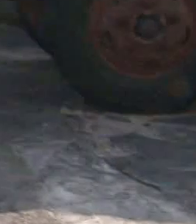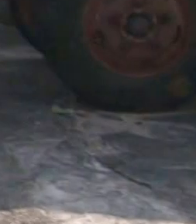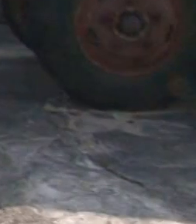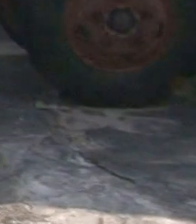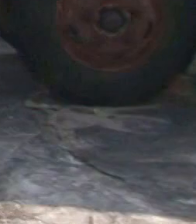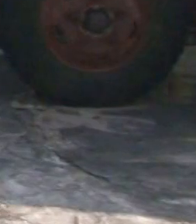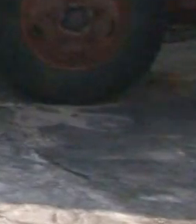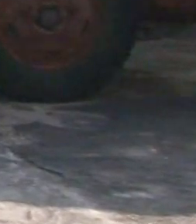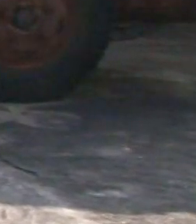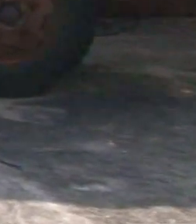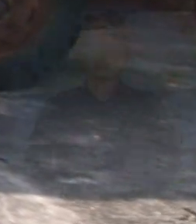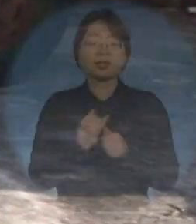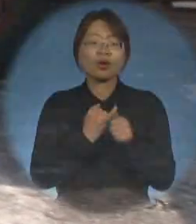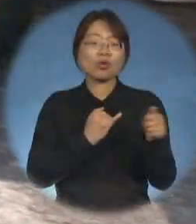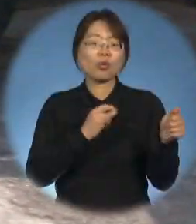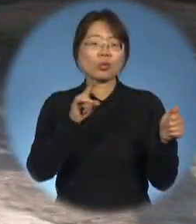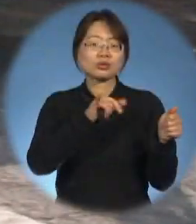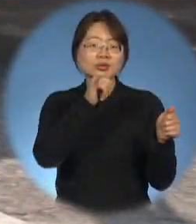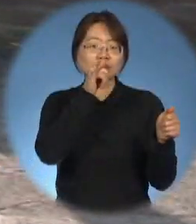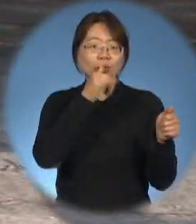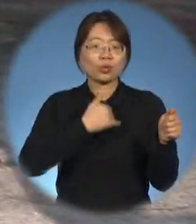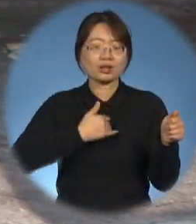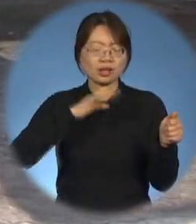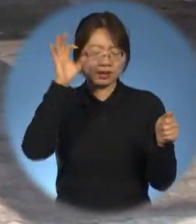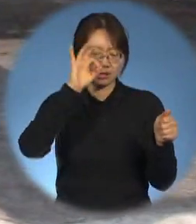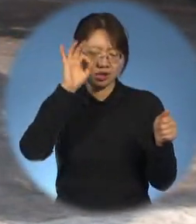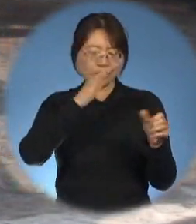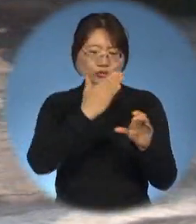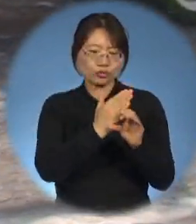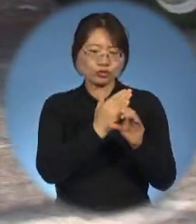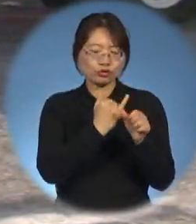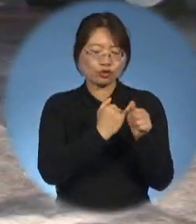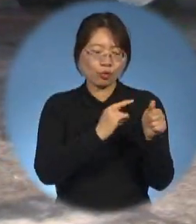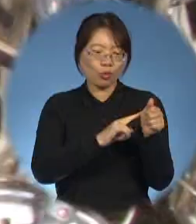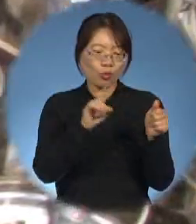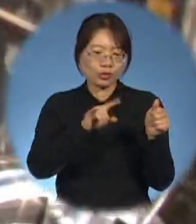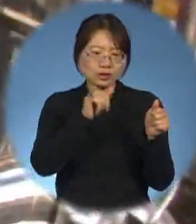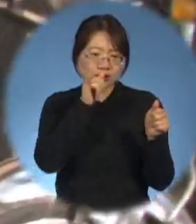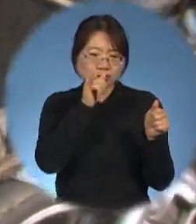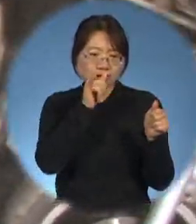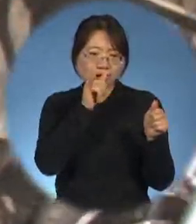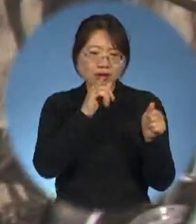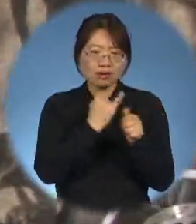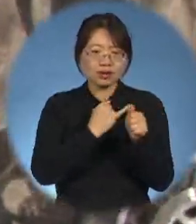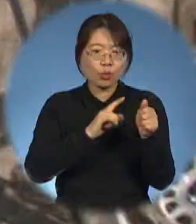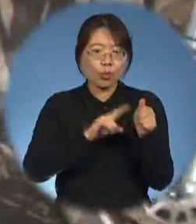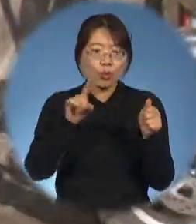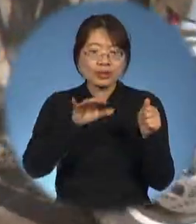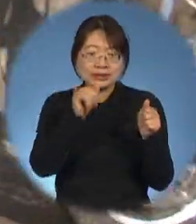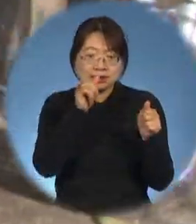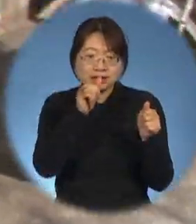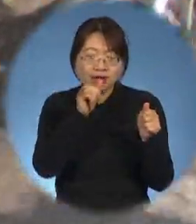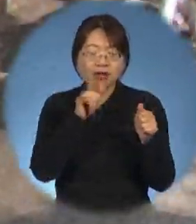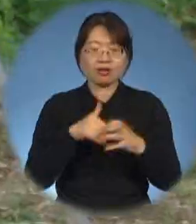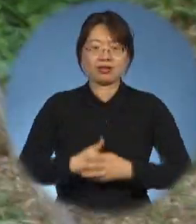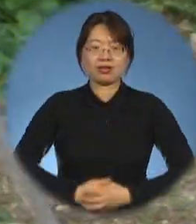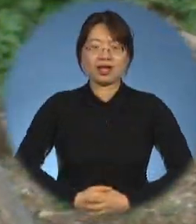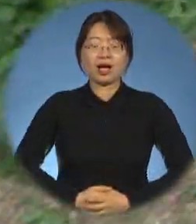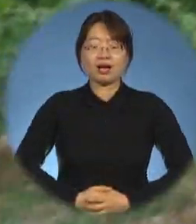oo 야 첫번째 여야 변함이 어디죠 쫌만 인물 있어